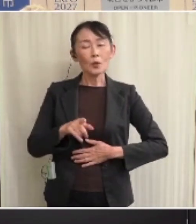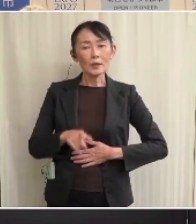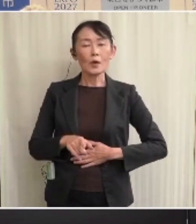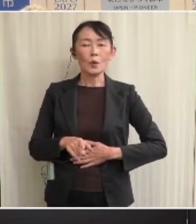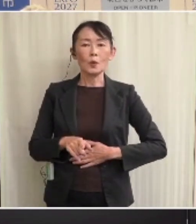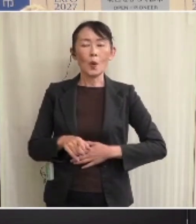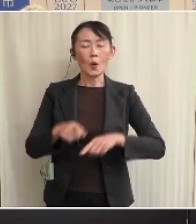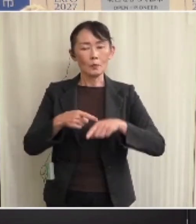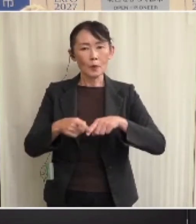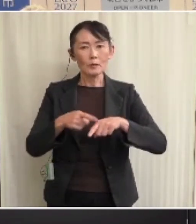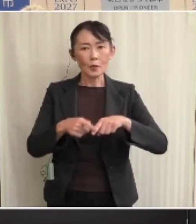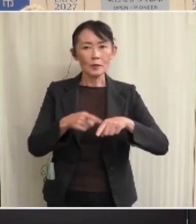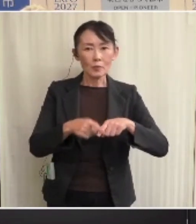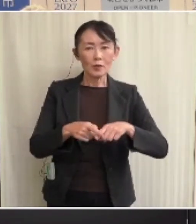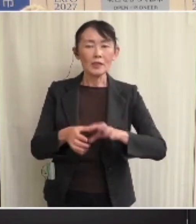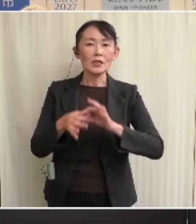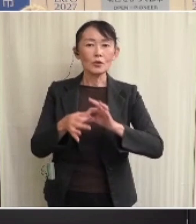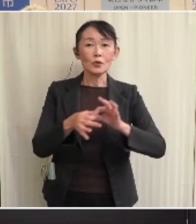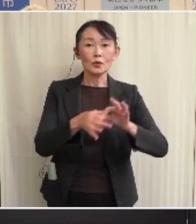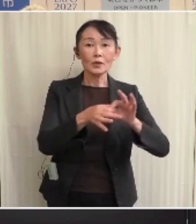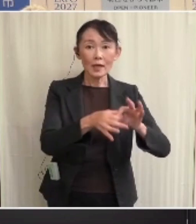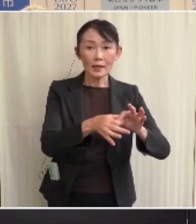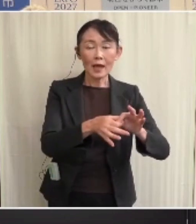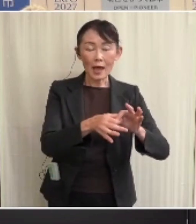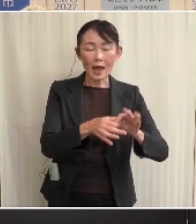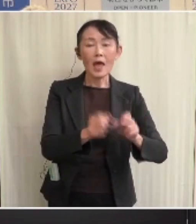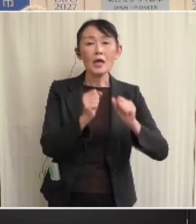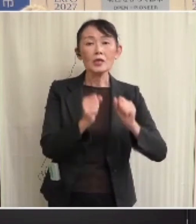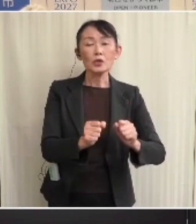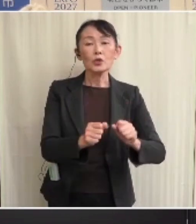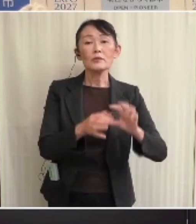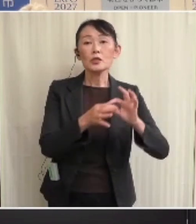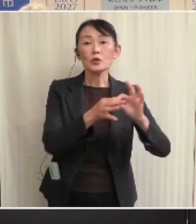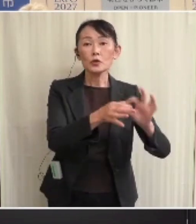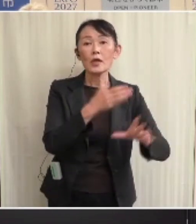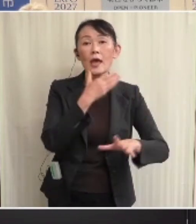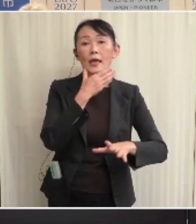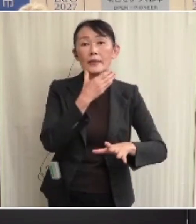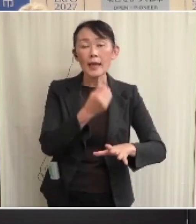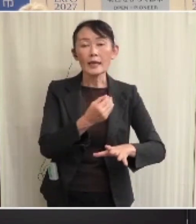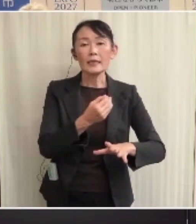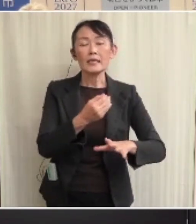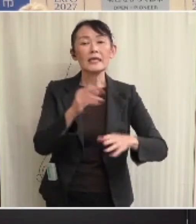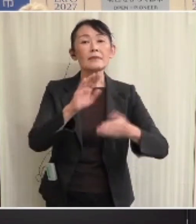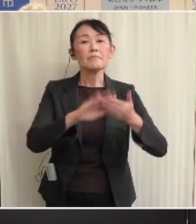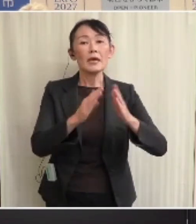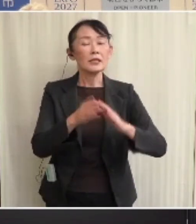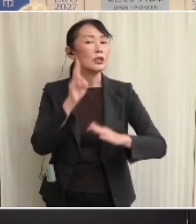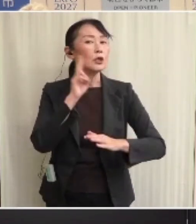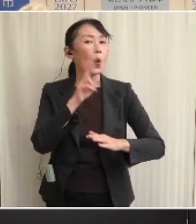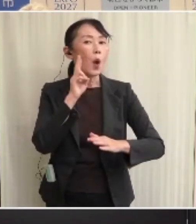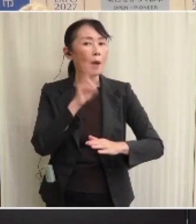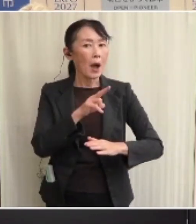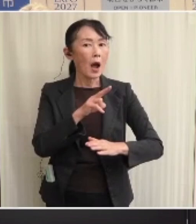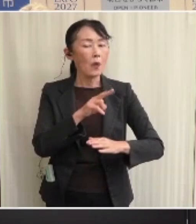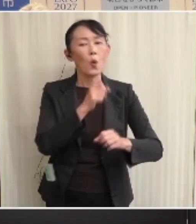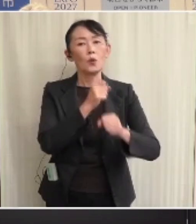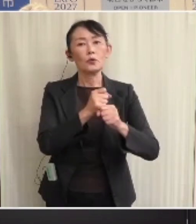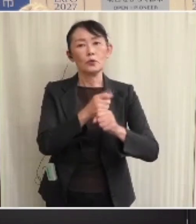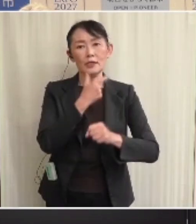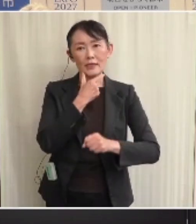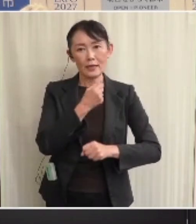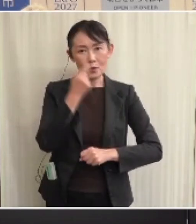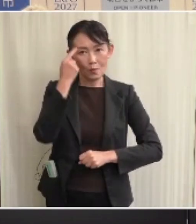ですね、やはり、住みたい町、住み続けたい町を作っていけるんではないかというふうに、考えております。